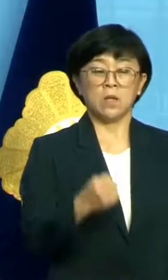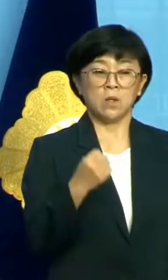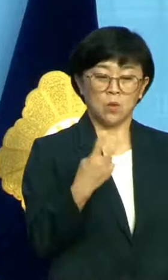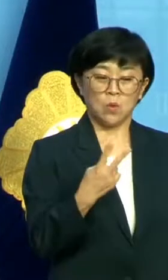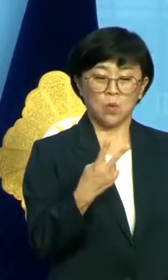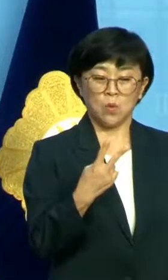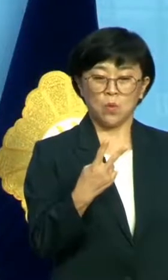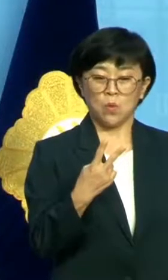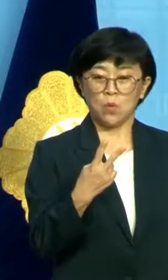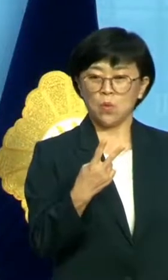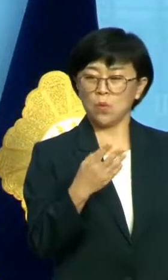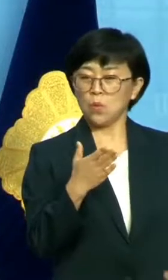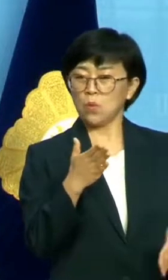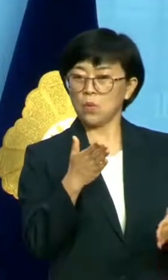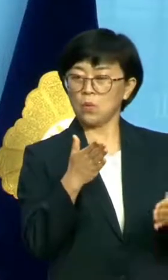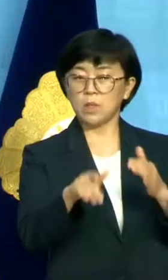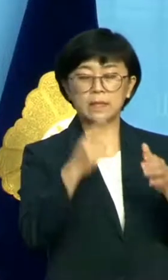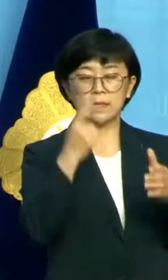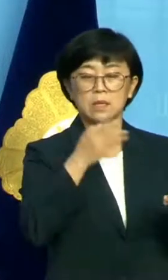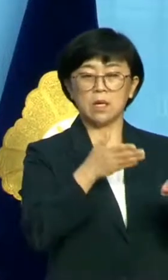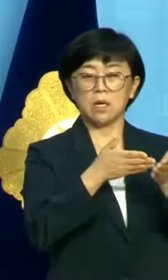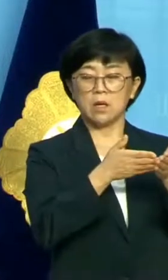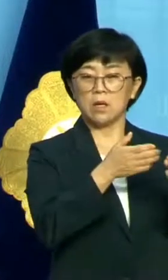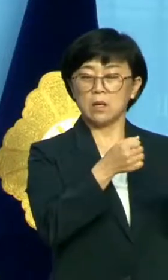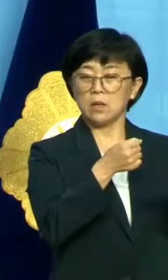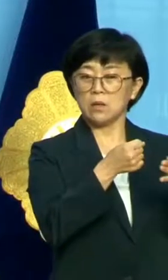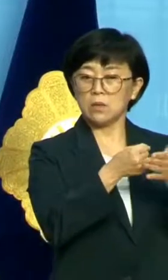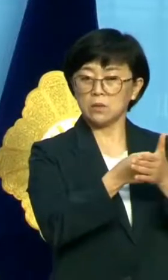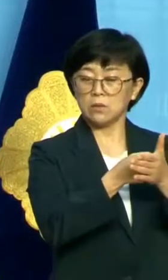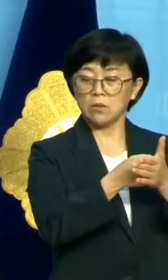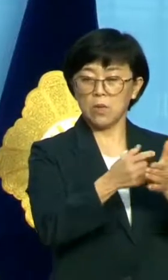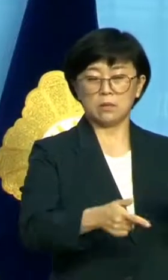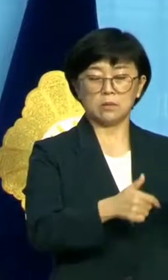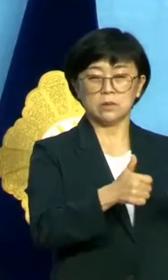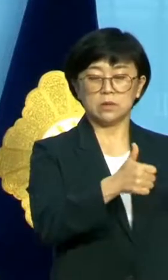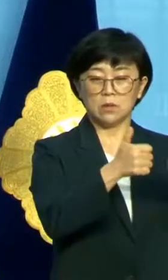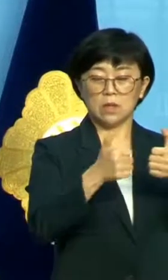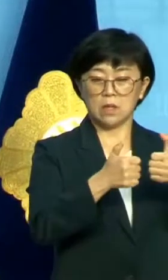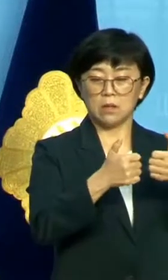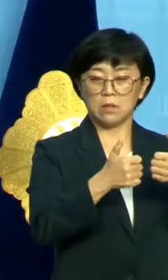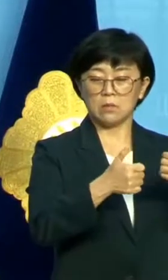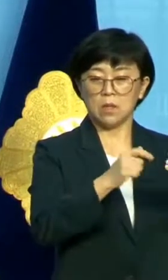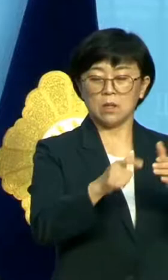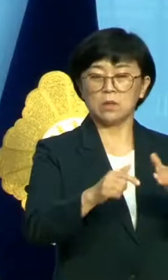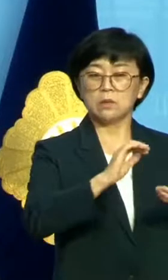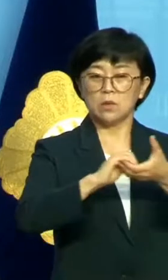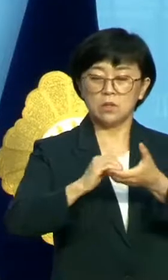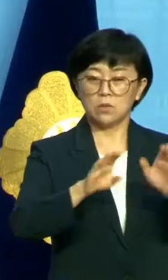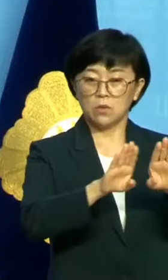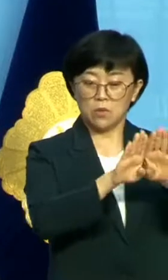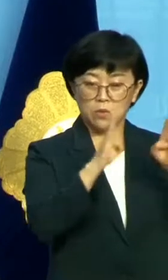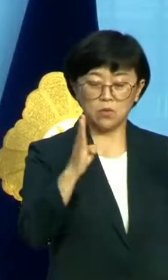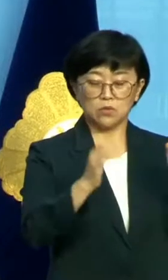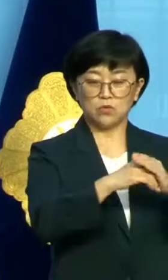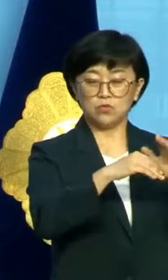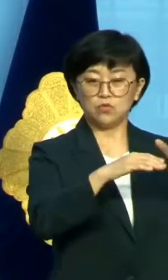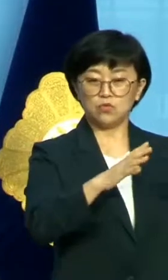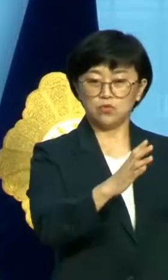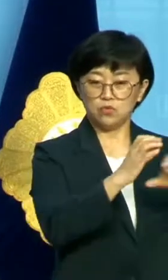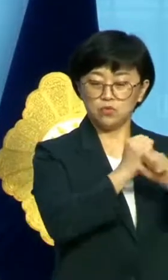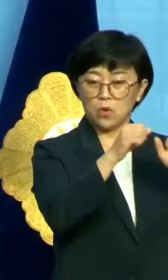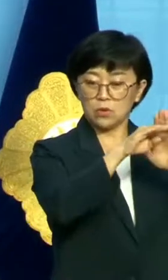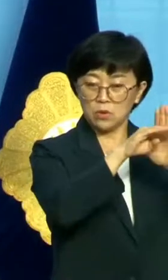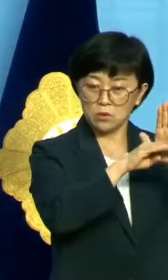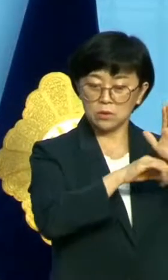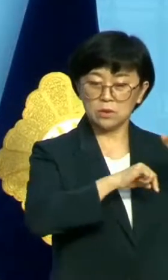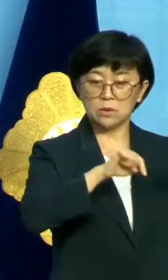그리고 상향식 의사결정을 위한 정책 전당대회를 정기적으로 열어서 정당의 주요 정책과